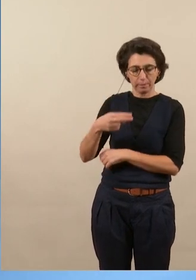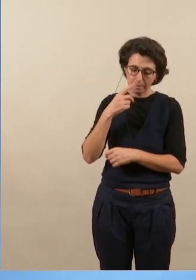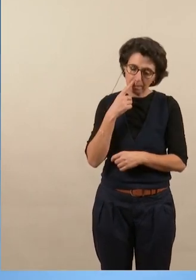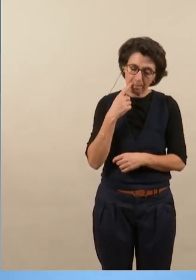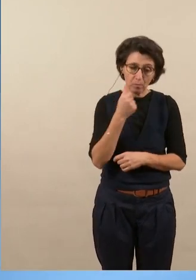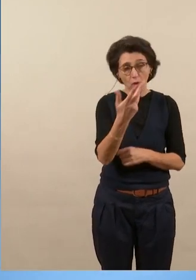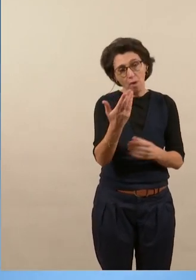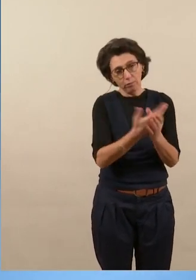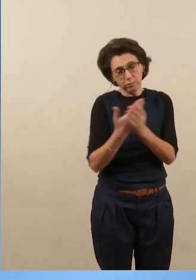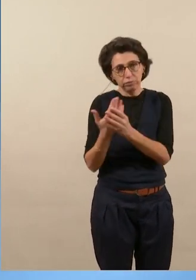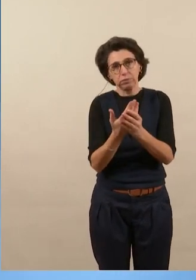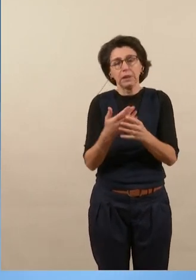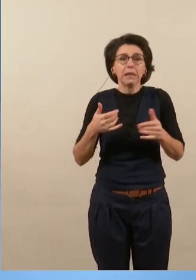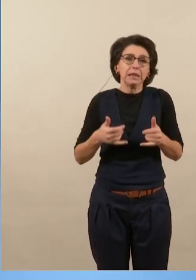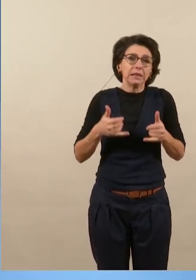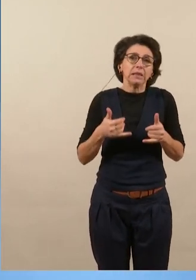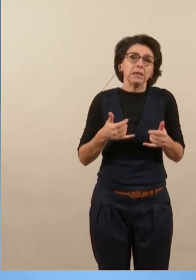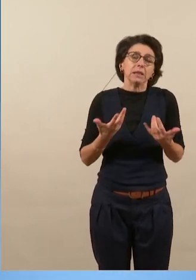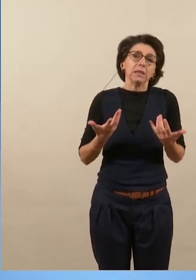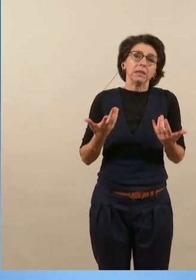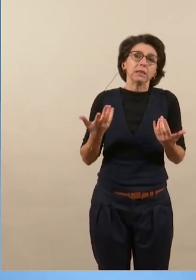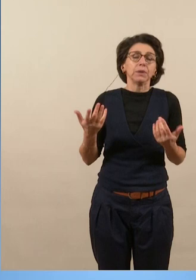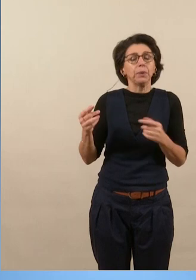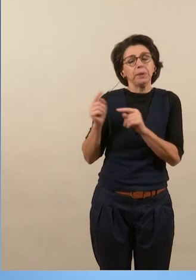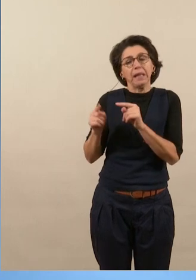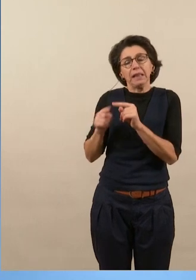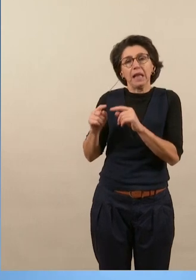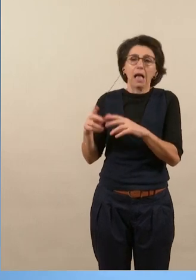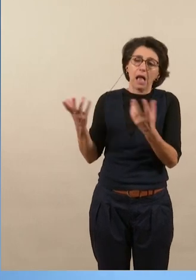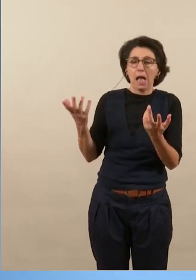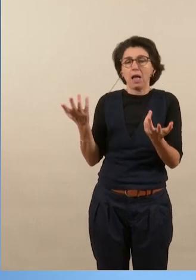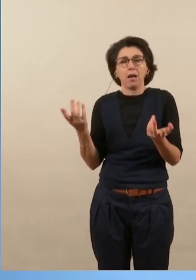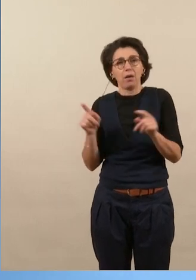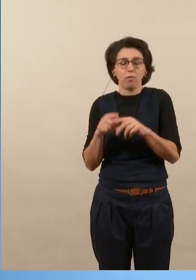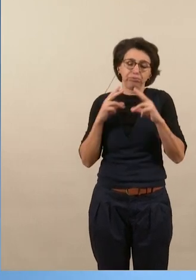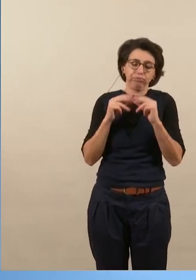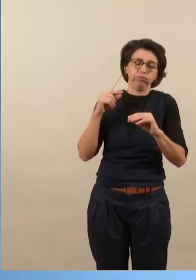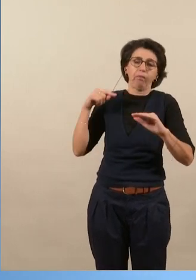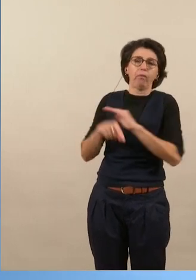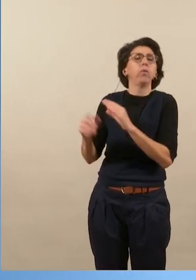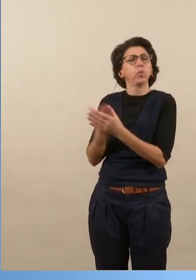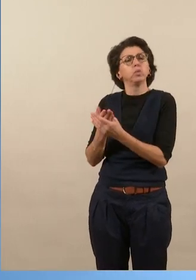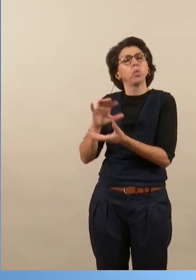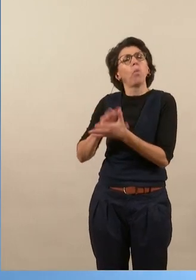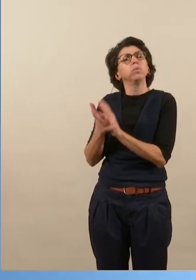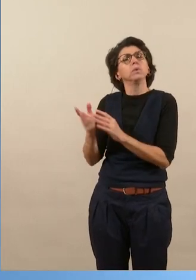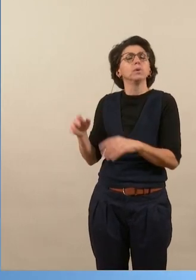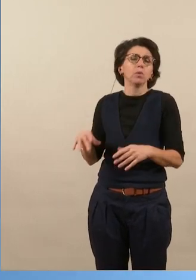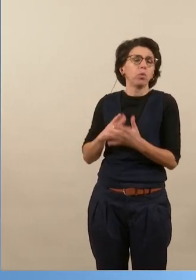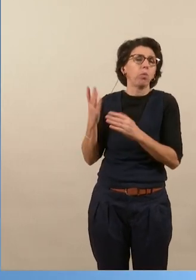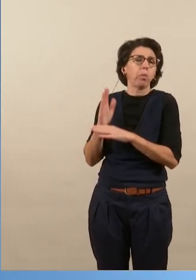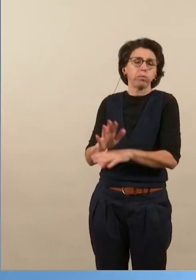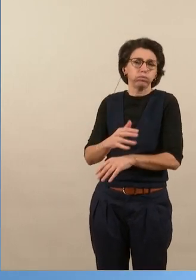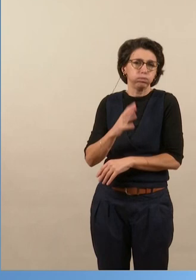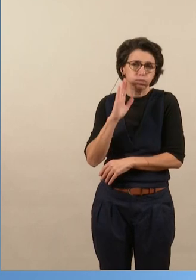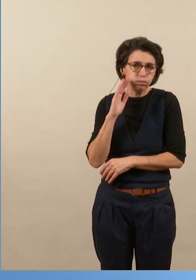on va pas faire ici en conseil municipal le le détail de de tous les éléments de d'un dossier compliqué euh je peux dire que